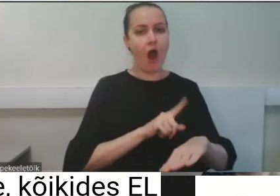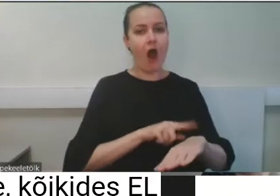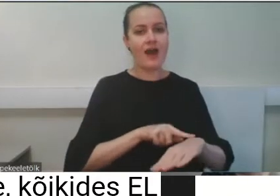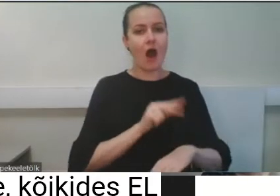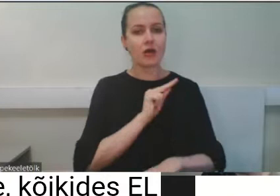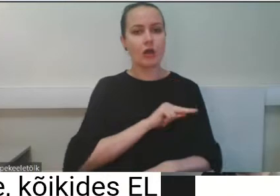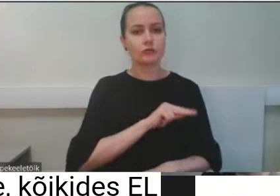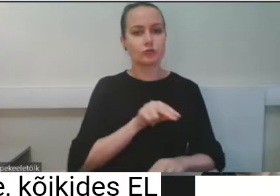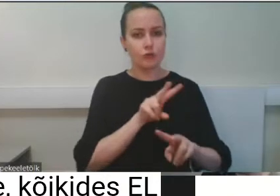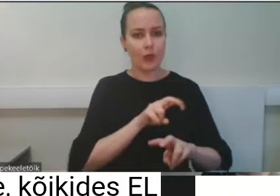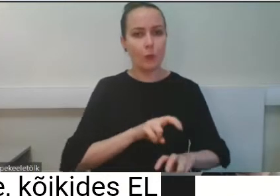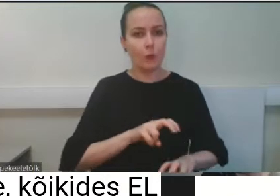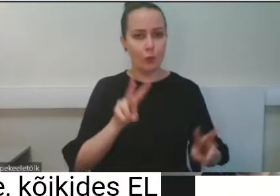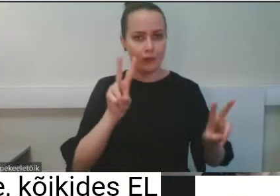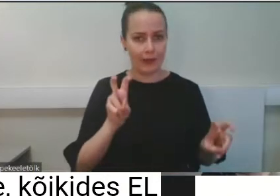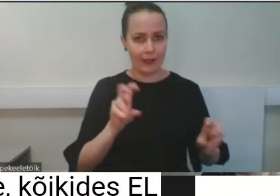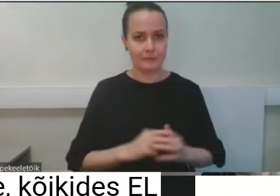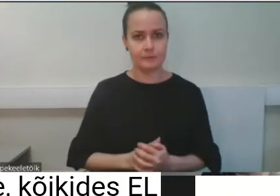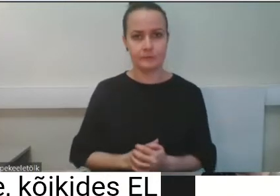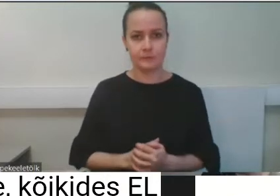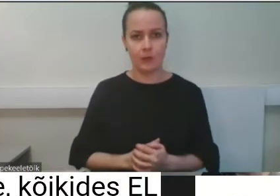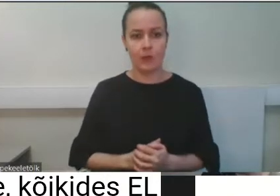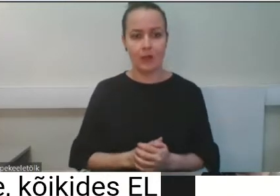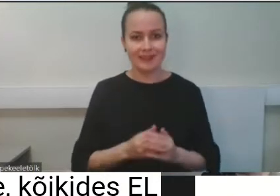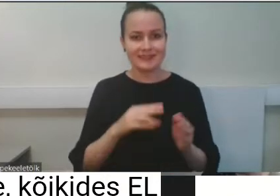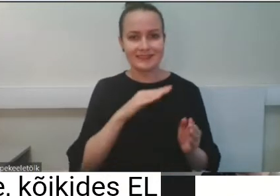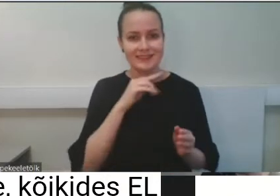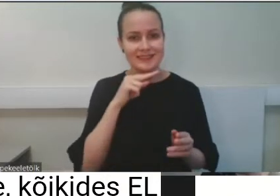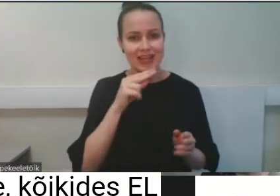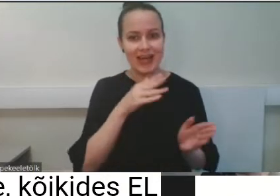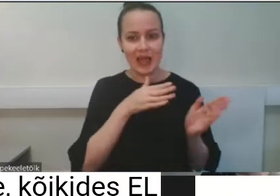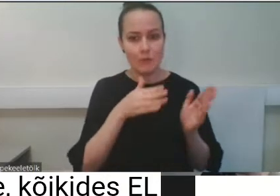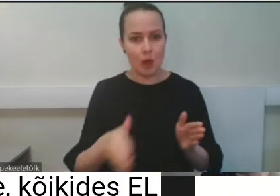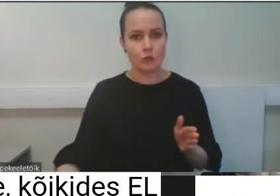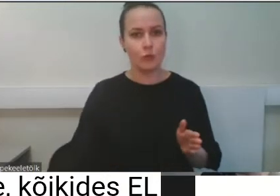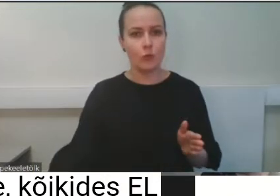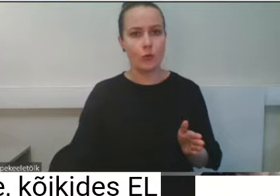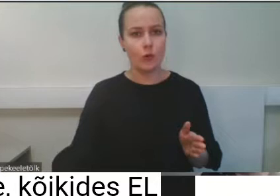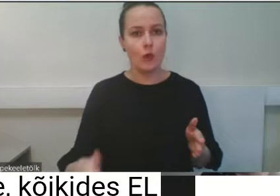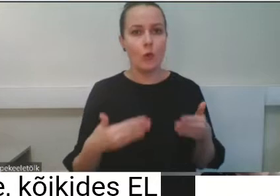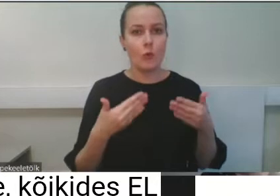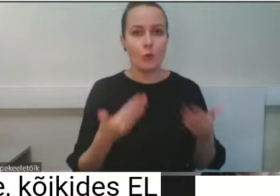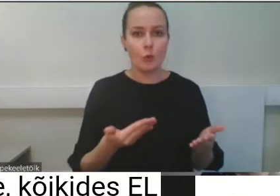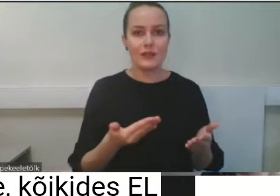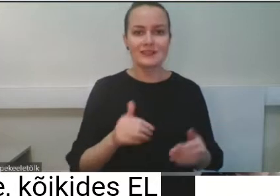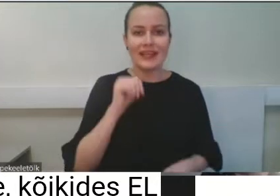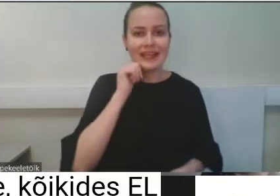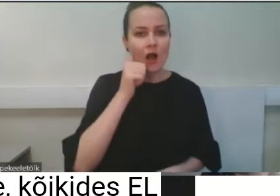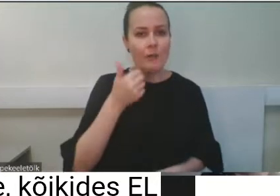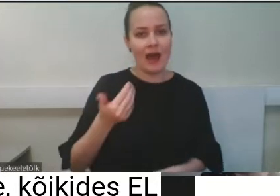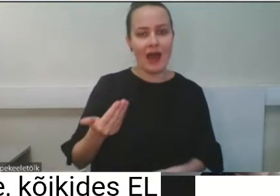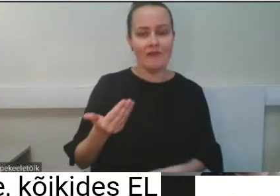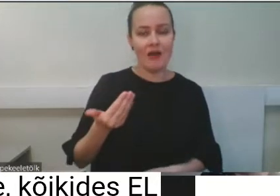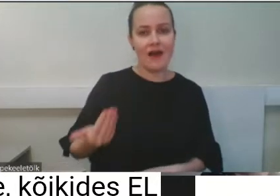et kuivõrd on inimene tunnetanud ebavõrdset kohtlemist ja näiteks üks selline aspekt, mida uuritakse, et kas